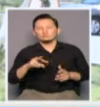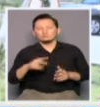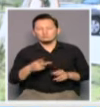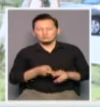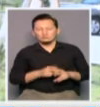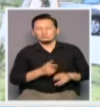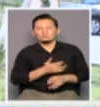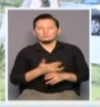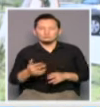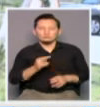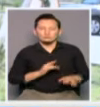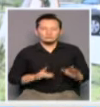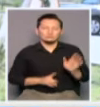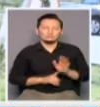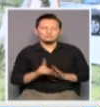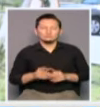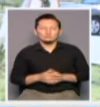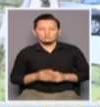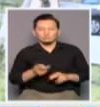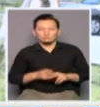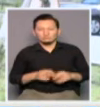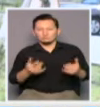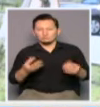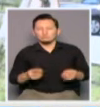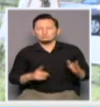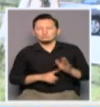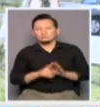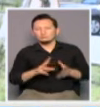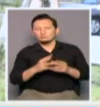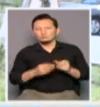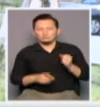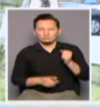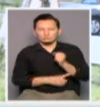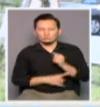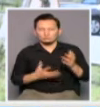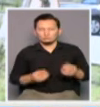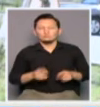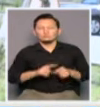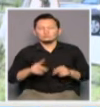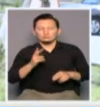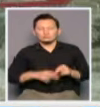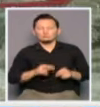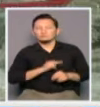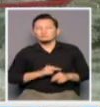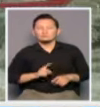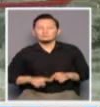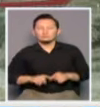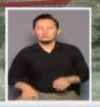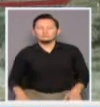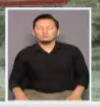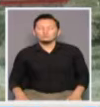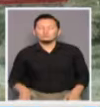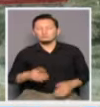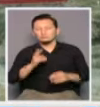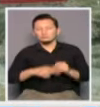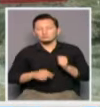же приступили к работе. И на данный момент уже почти практически завершаем работы. Также до